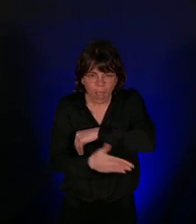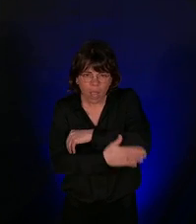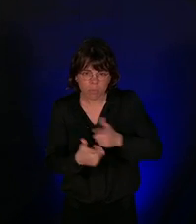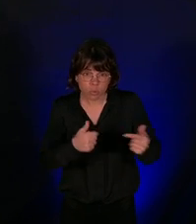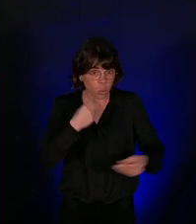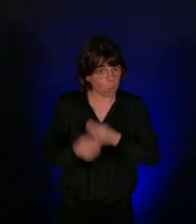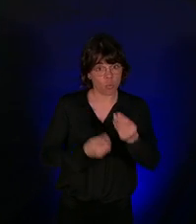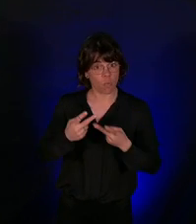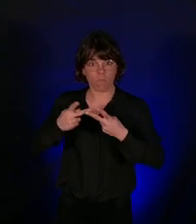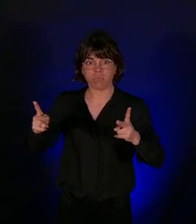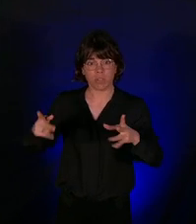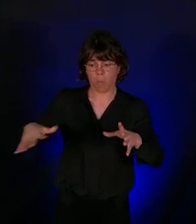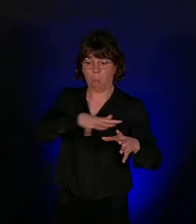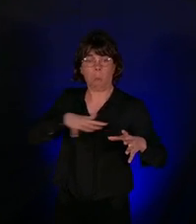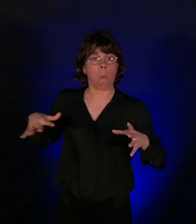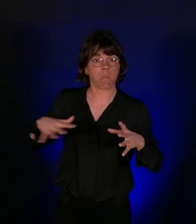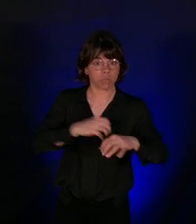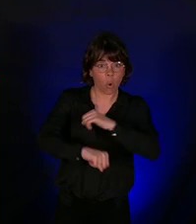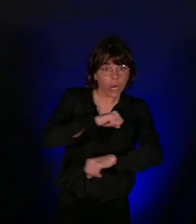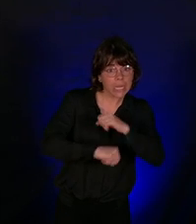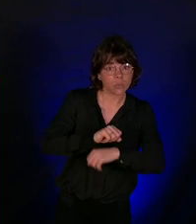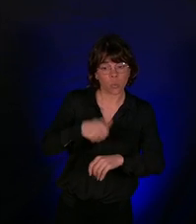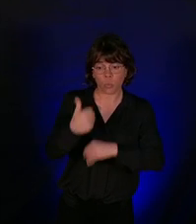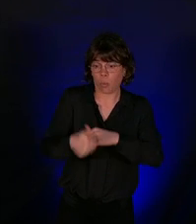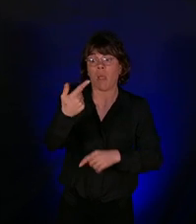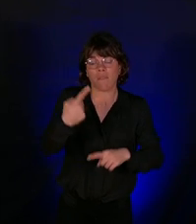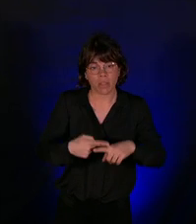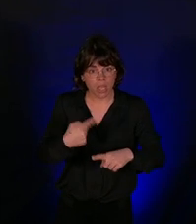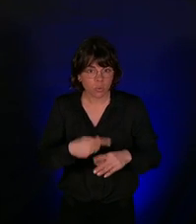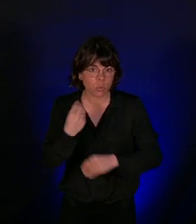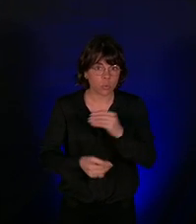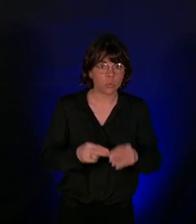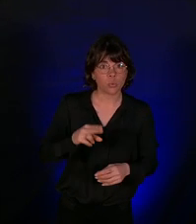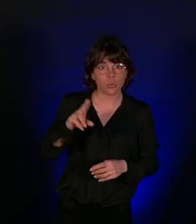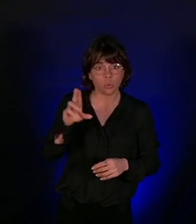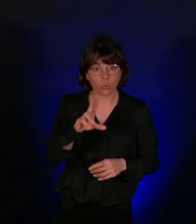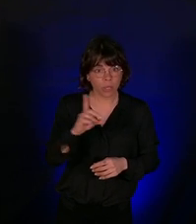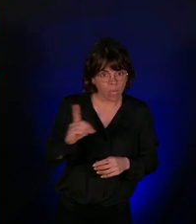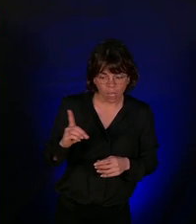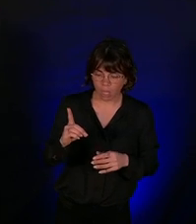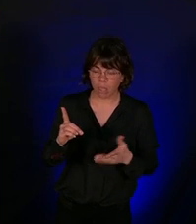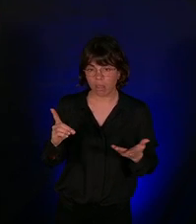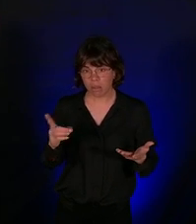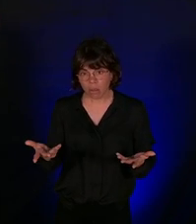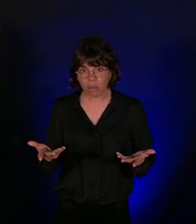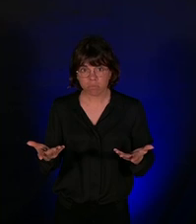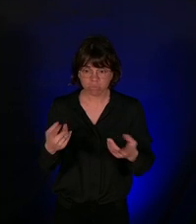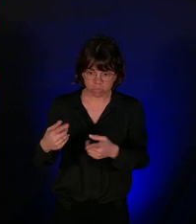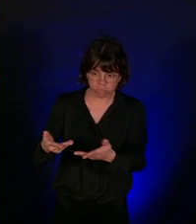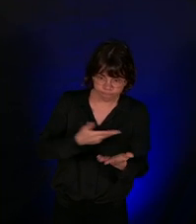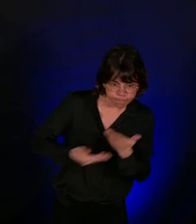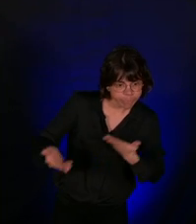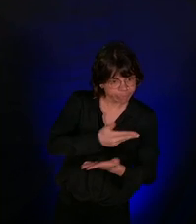métropole de petites organisation ou de premières fédérations ou union départementale permettant ainsi de partager